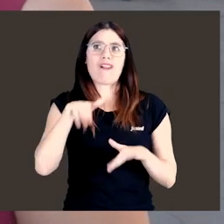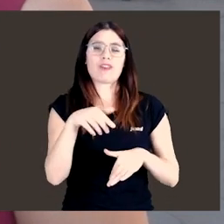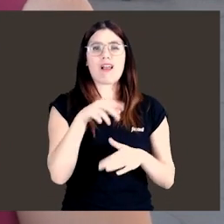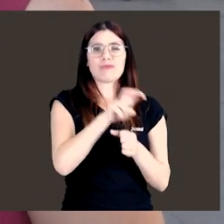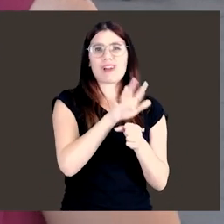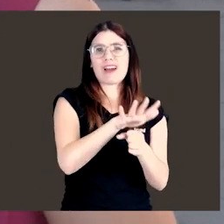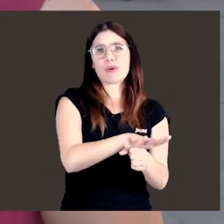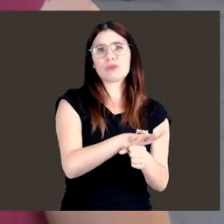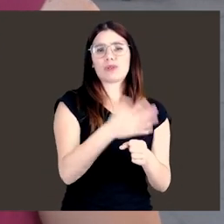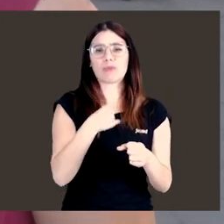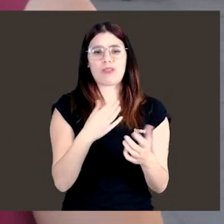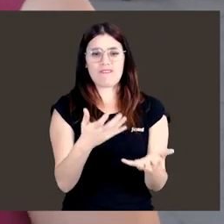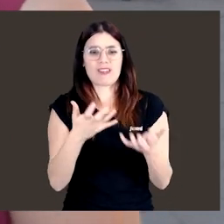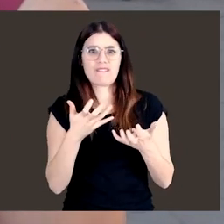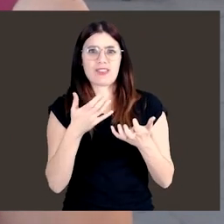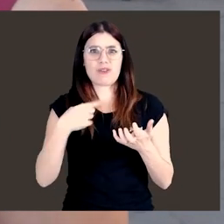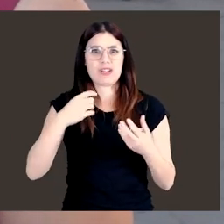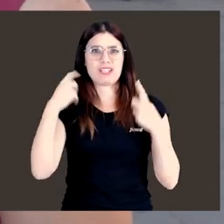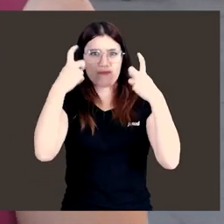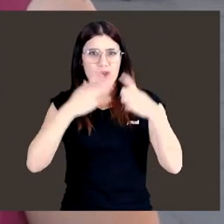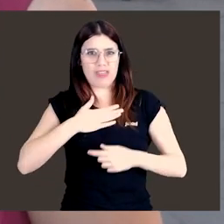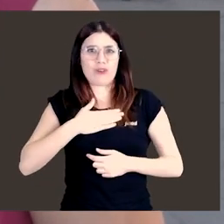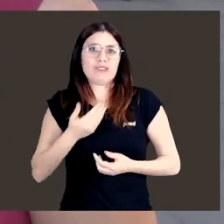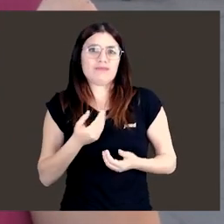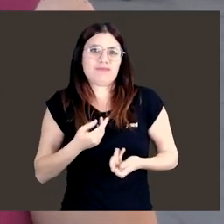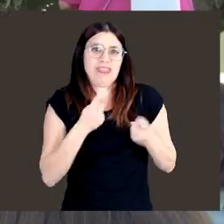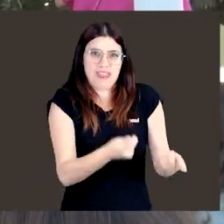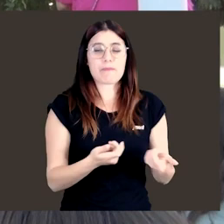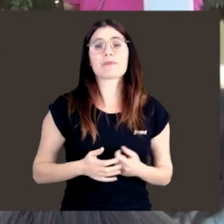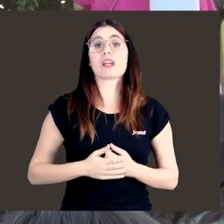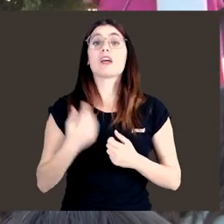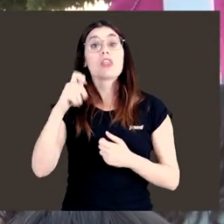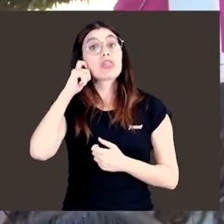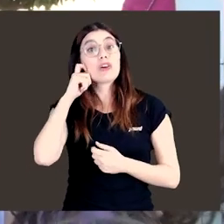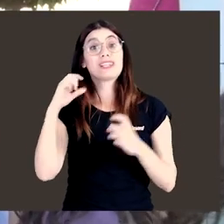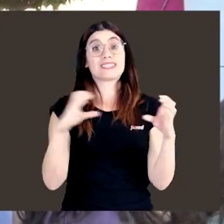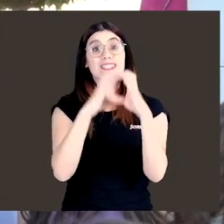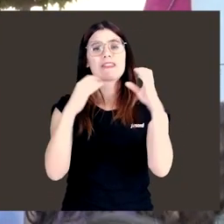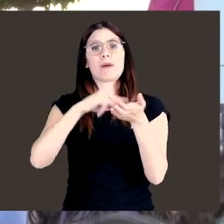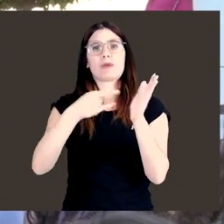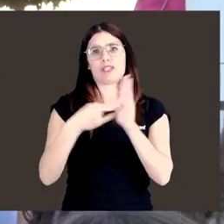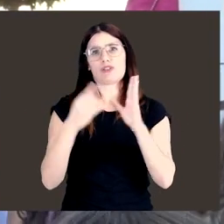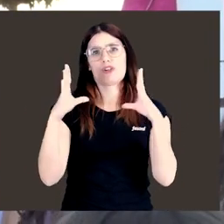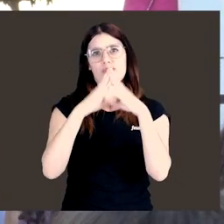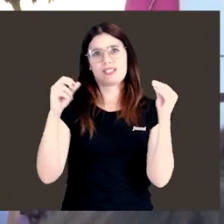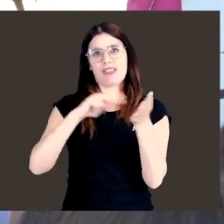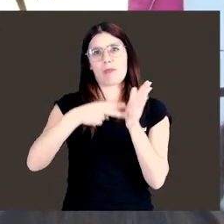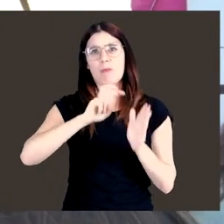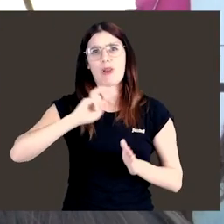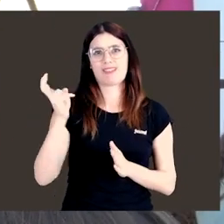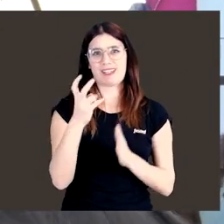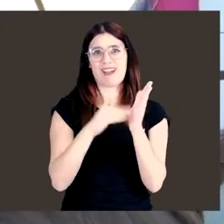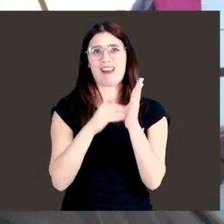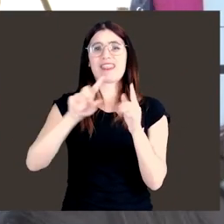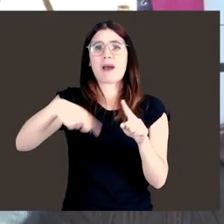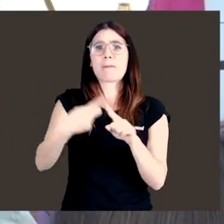agricultors són els que al fil i al cap es poden veure beneficiats de tot el meu esforç. Dones de Ciència és un projecte de la Universitat Politècnica